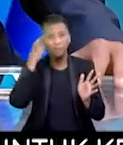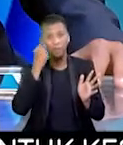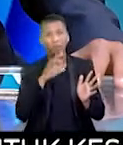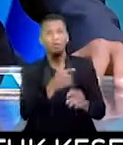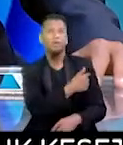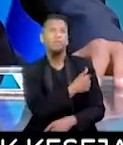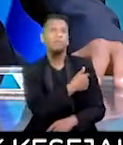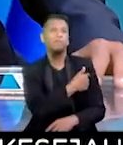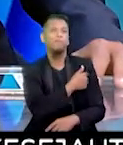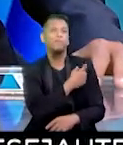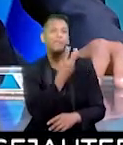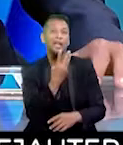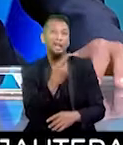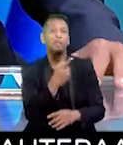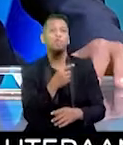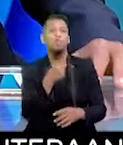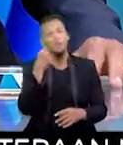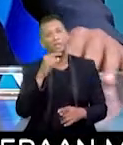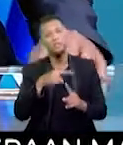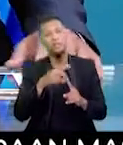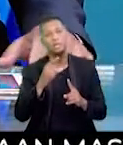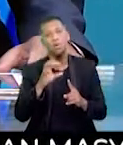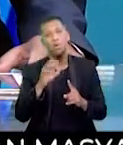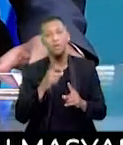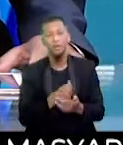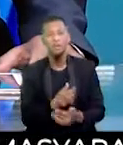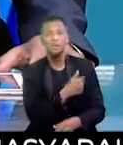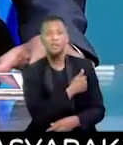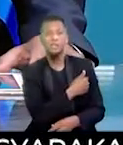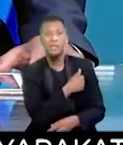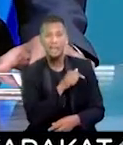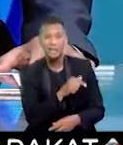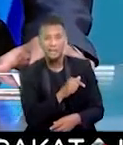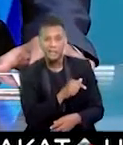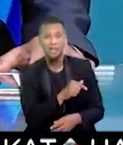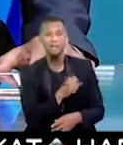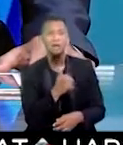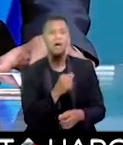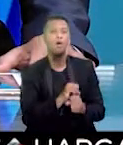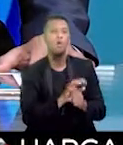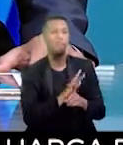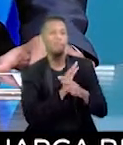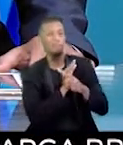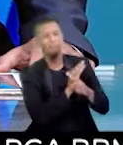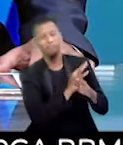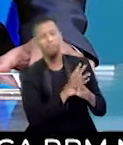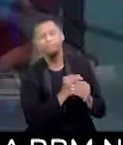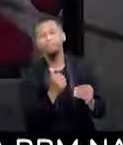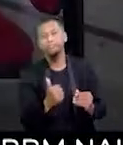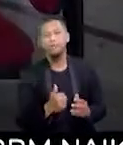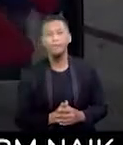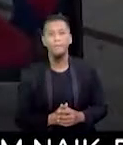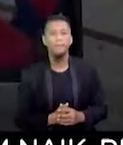di Universitas Trilogi Jakarta. Vaksinasi digalakan sebagai upaya untuk mengatasi coronavirus.